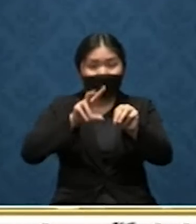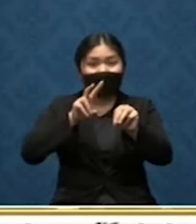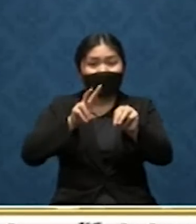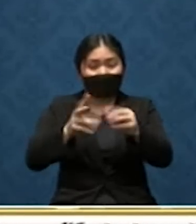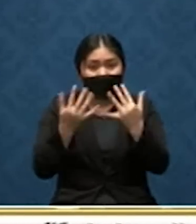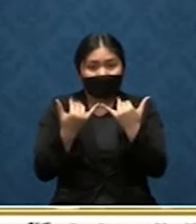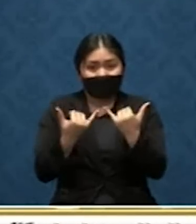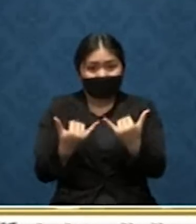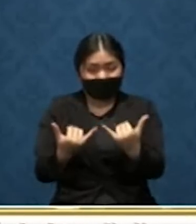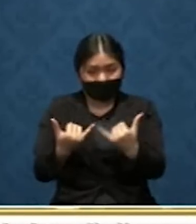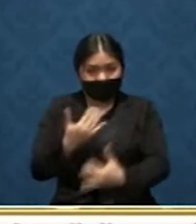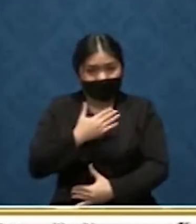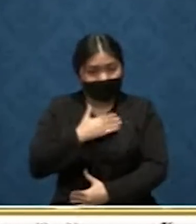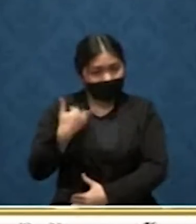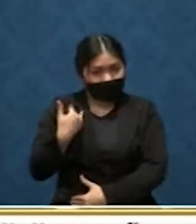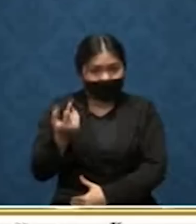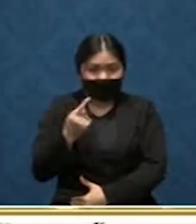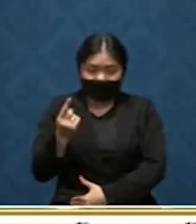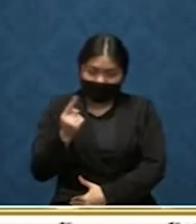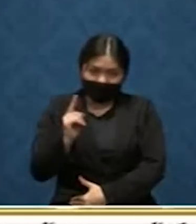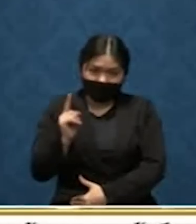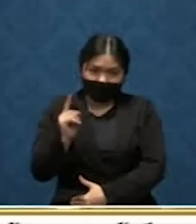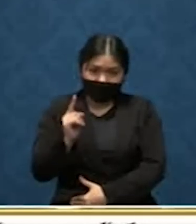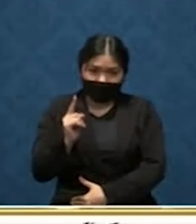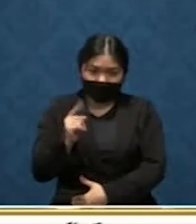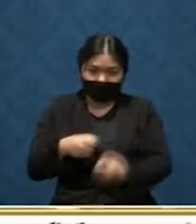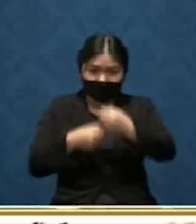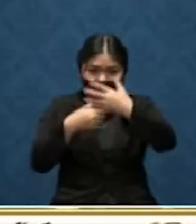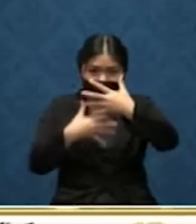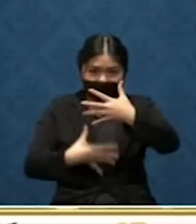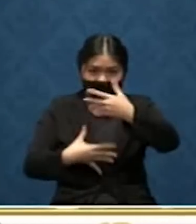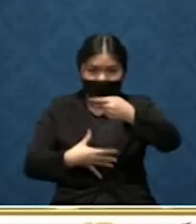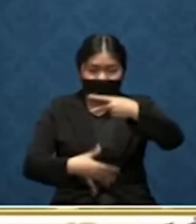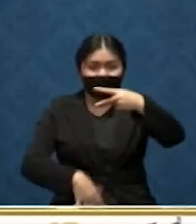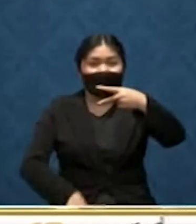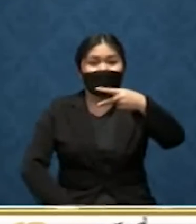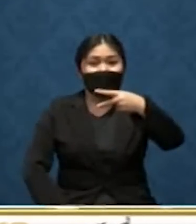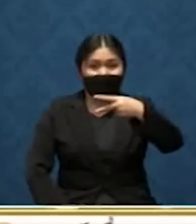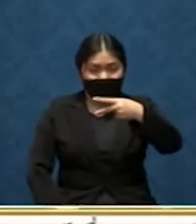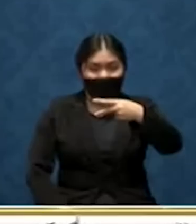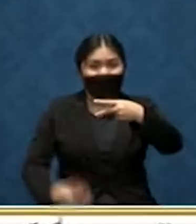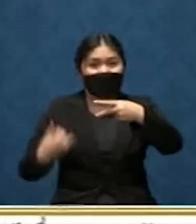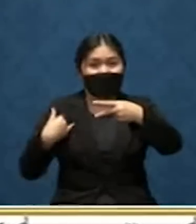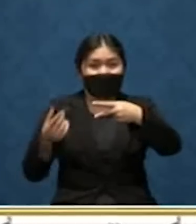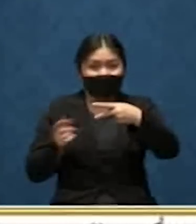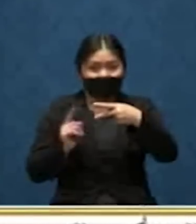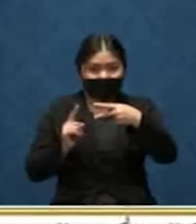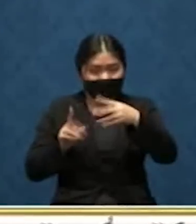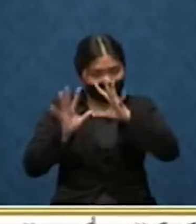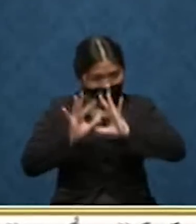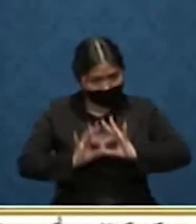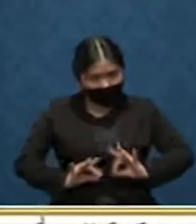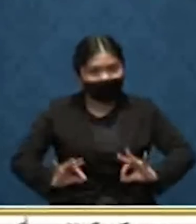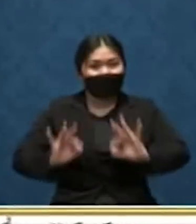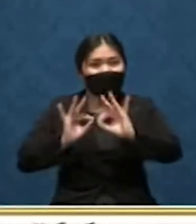ซึ่วัี้นะครับ ผมกจะมีเรองให ด้วยกัน 2 เรองครับเป็นเรื่องสำคัญ